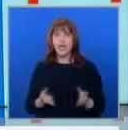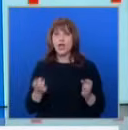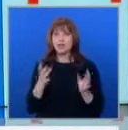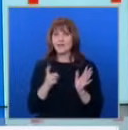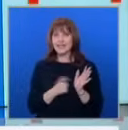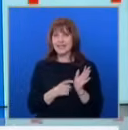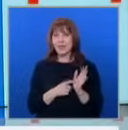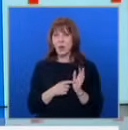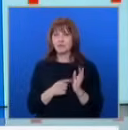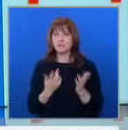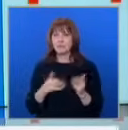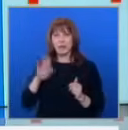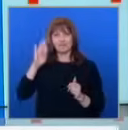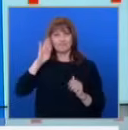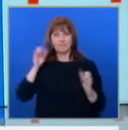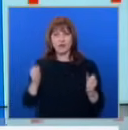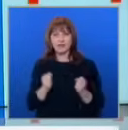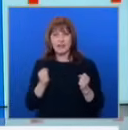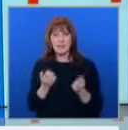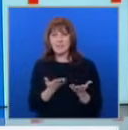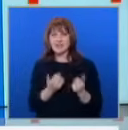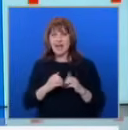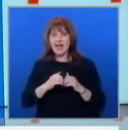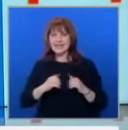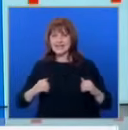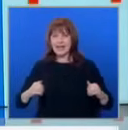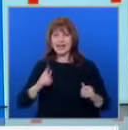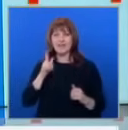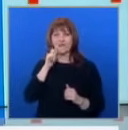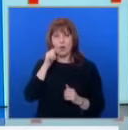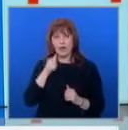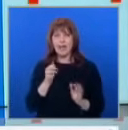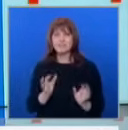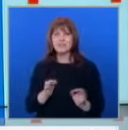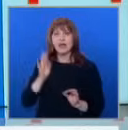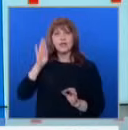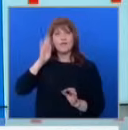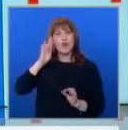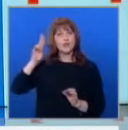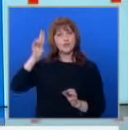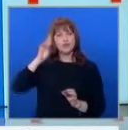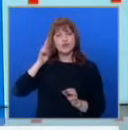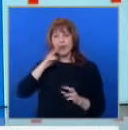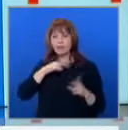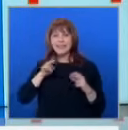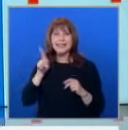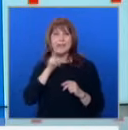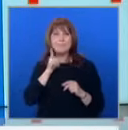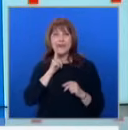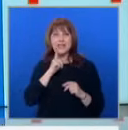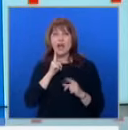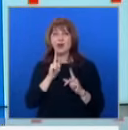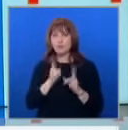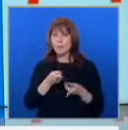Новият закон за мобилизацията предизвика разделение и негативни реакции в Украина. Специални военни служители издирват мъже, които подлежат